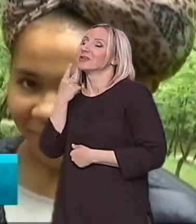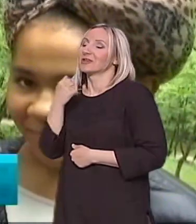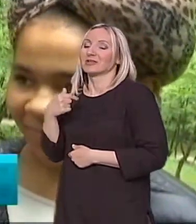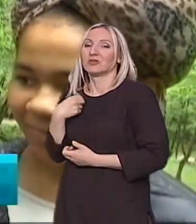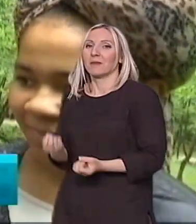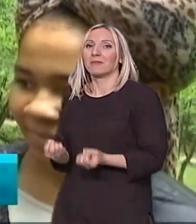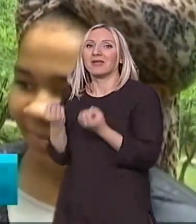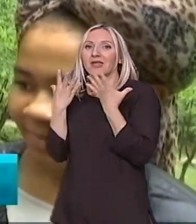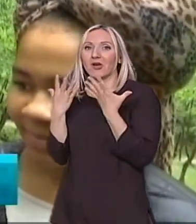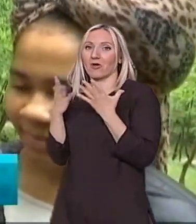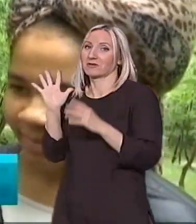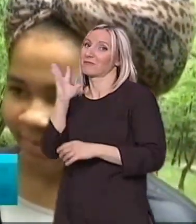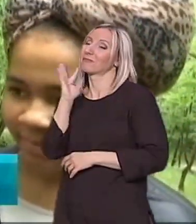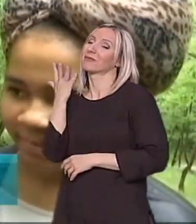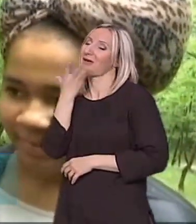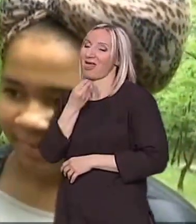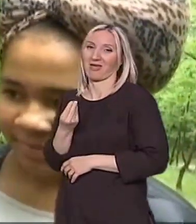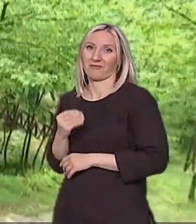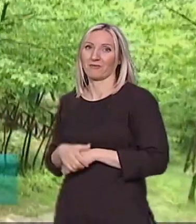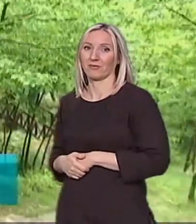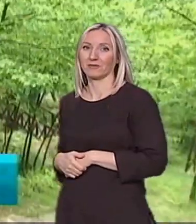vezi ovog mesta. Prelepo je.